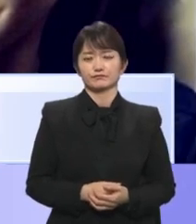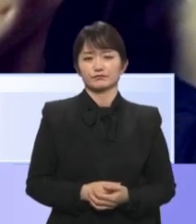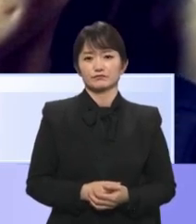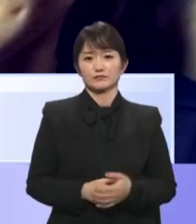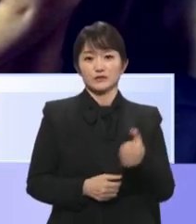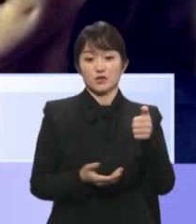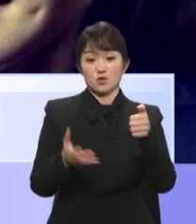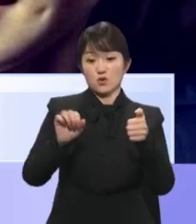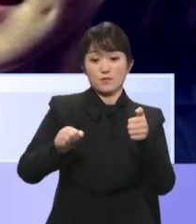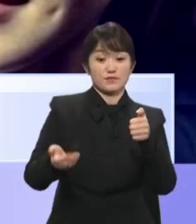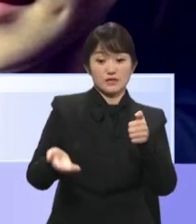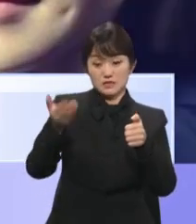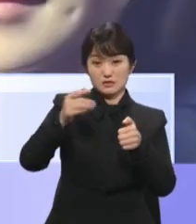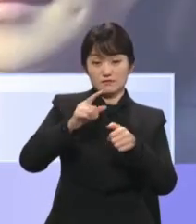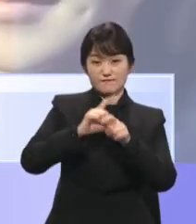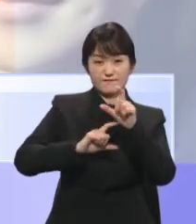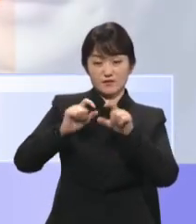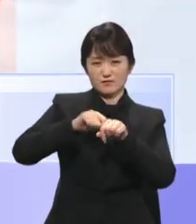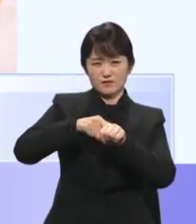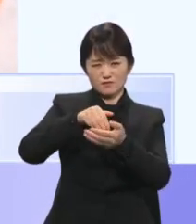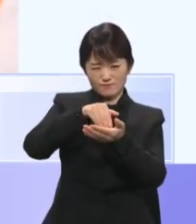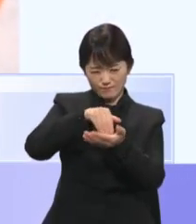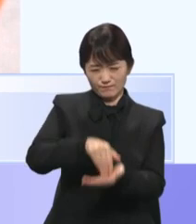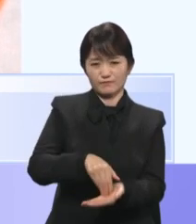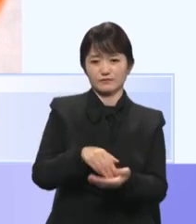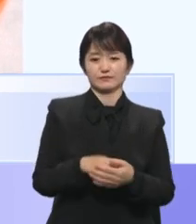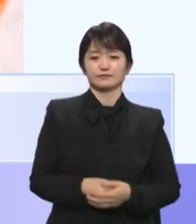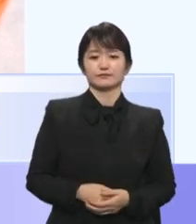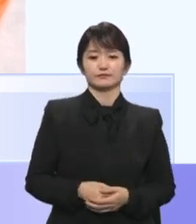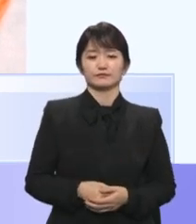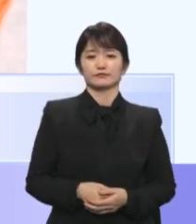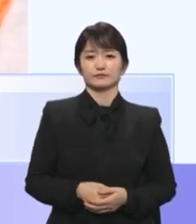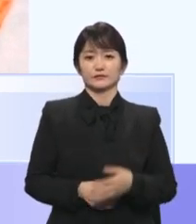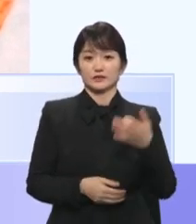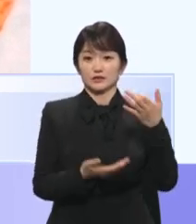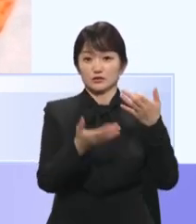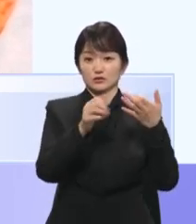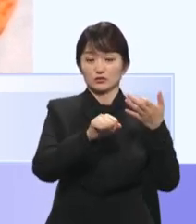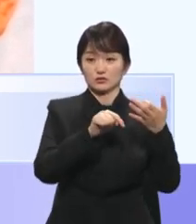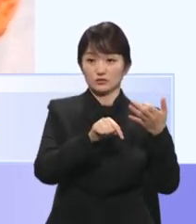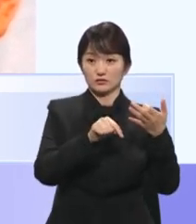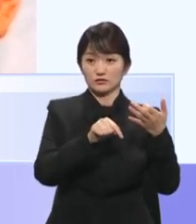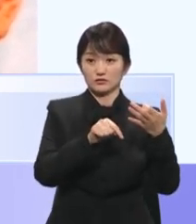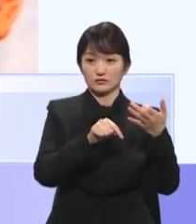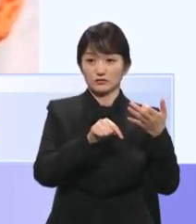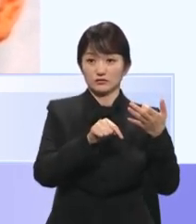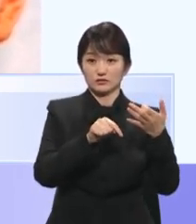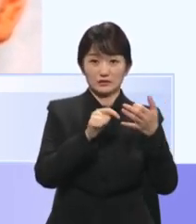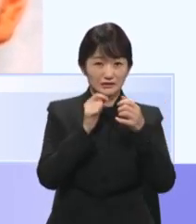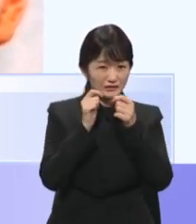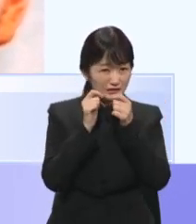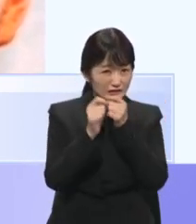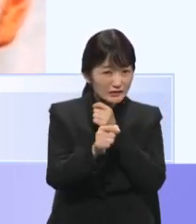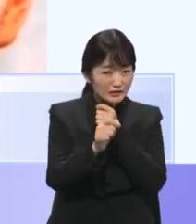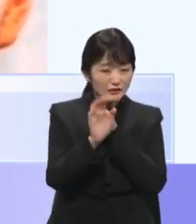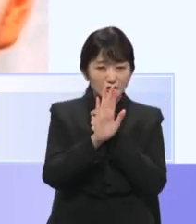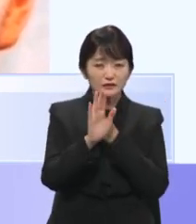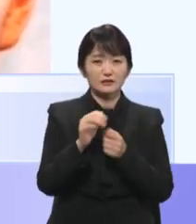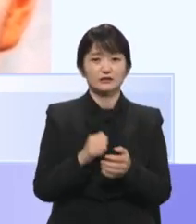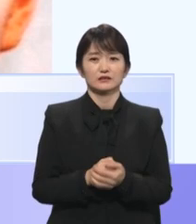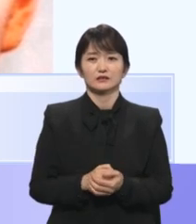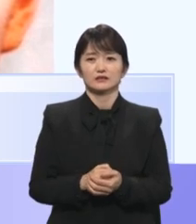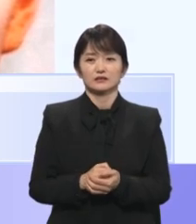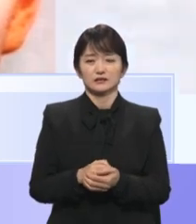넘어가면 더 가중 처벌을 하게 되는데 일단은 19억이라는 금액 자체가 뭐 단순한 형법상의 사기 정도가 아니라이